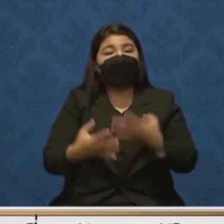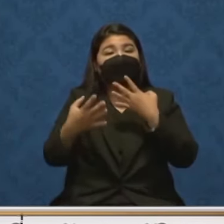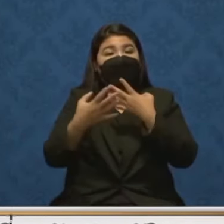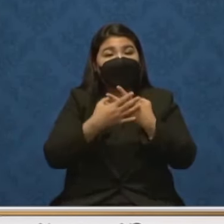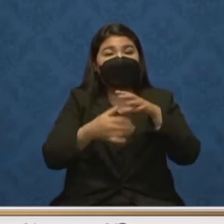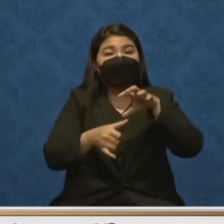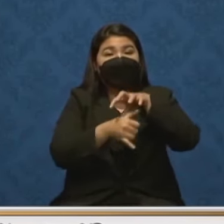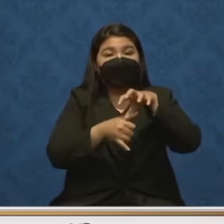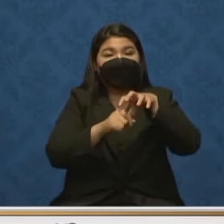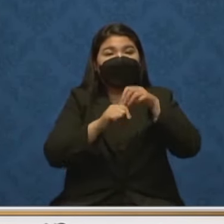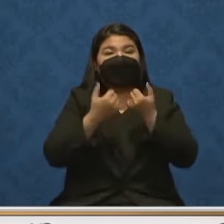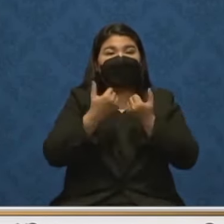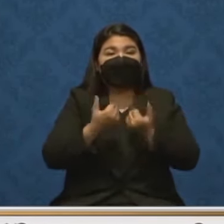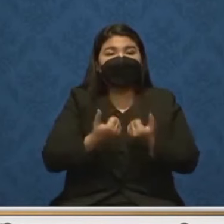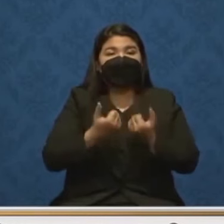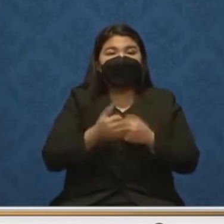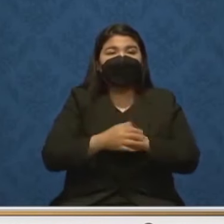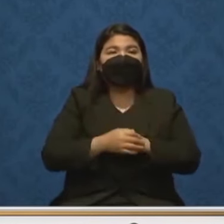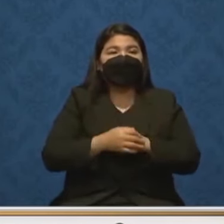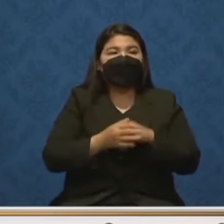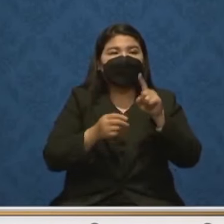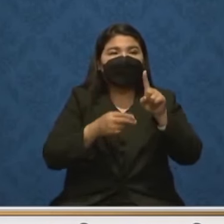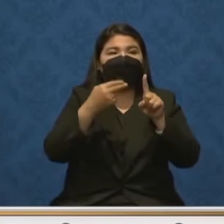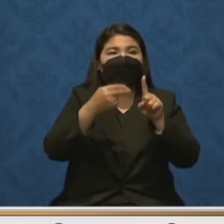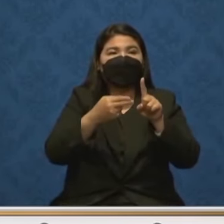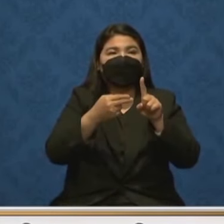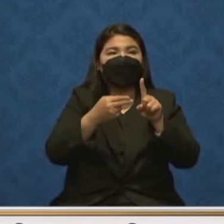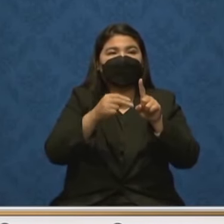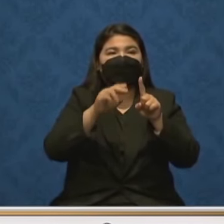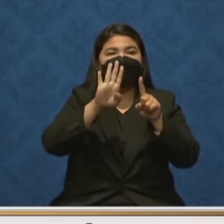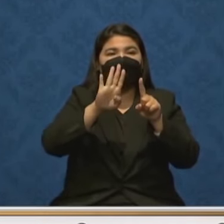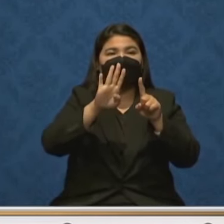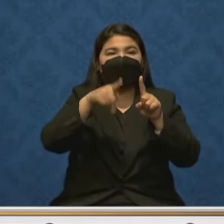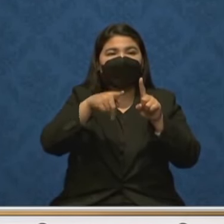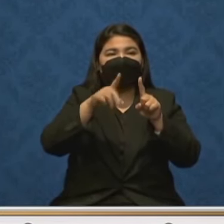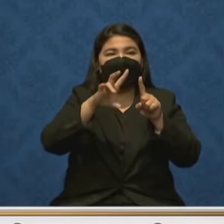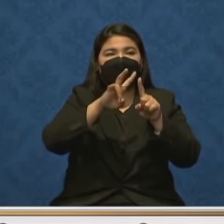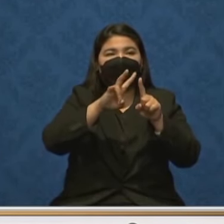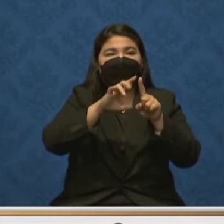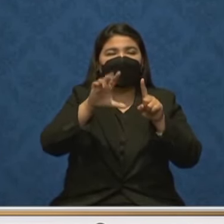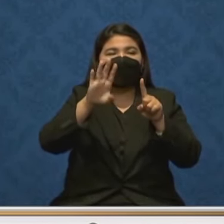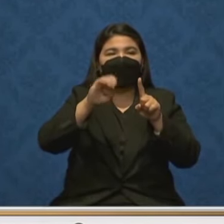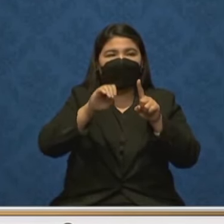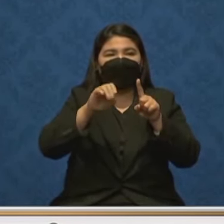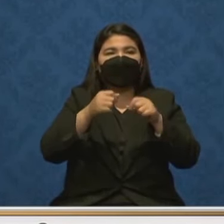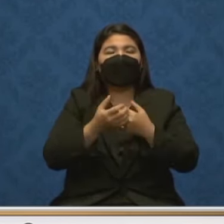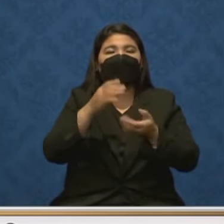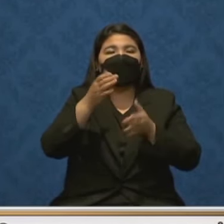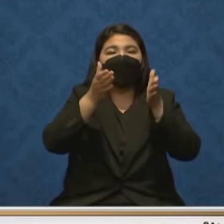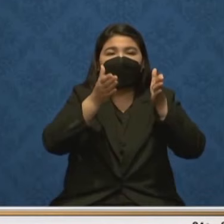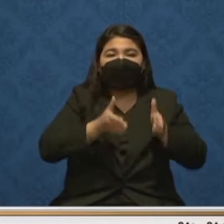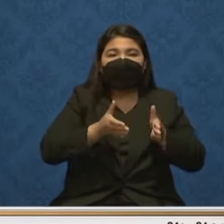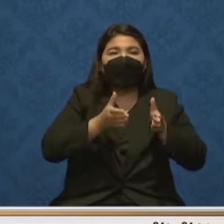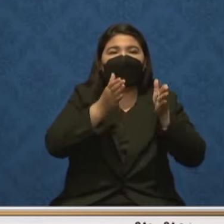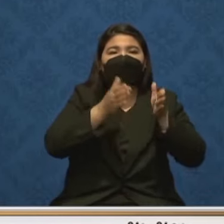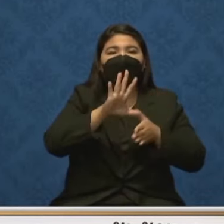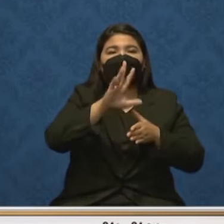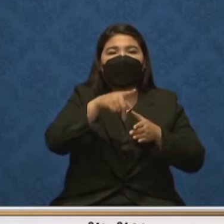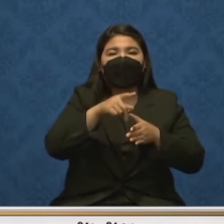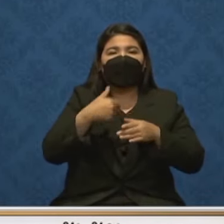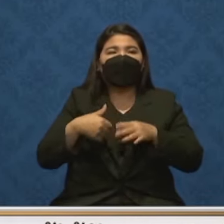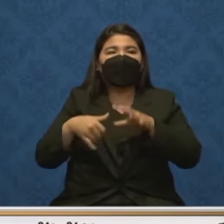เรือนจำได้งบประมาณทั้งหมด14000 70ล้านบาทนะคะเป็นงบบุคลากร 5พันล้านบาทงบควบคุมผู้ต้อง